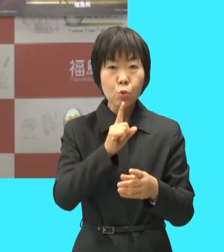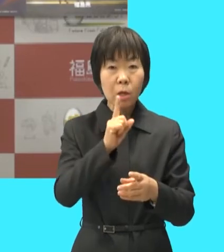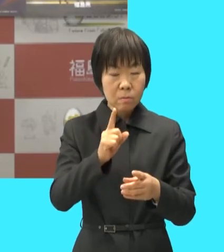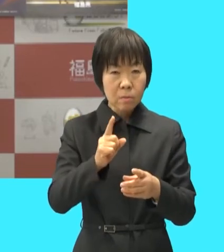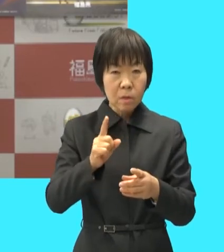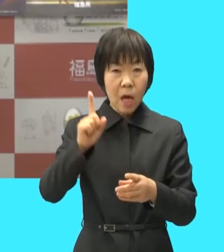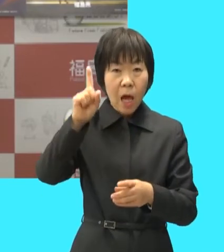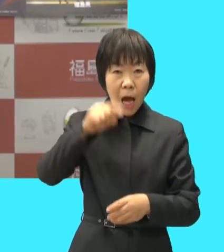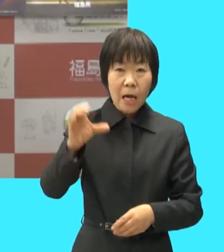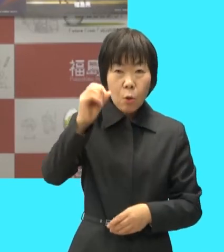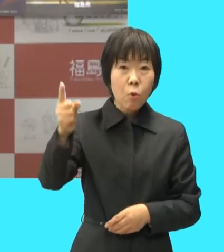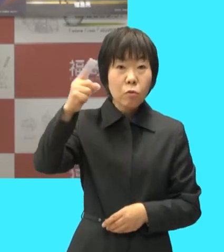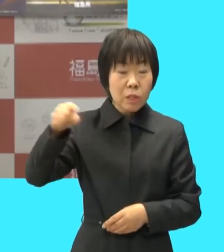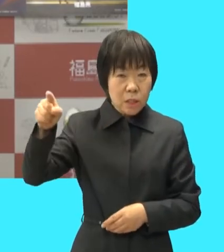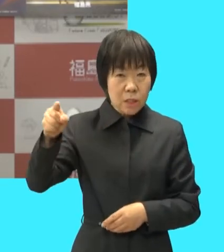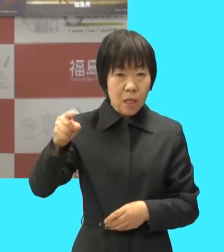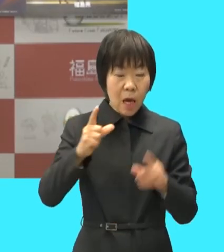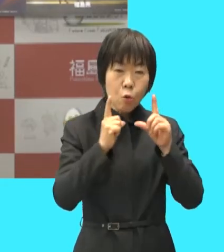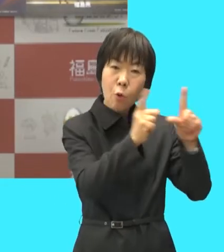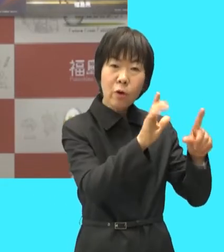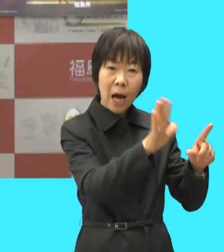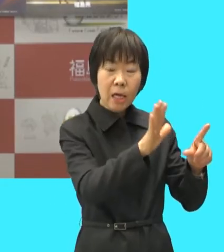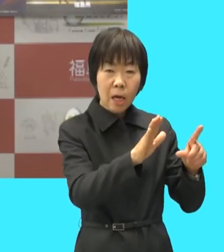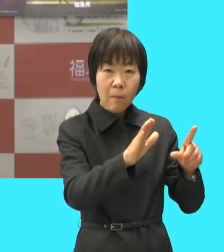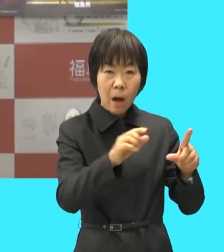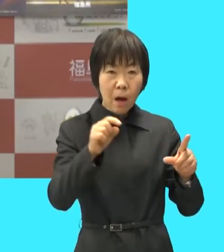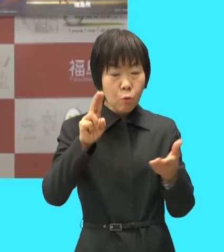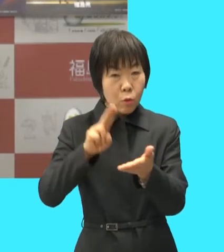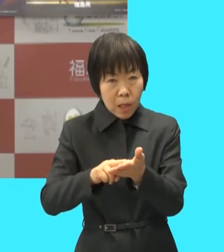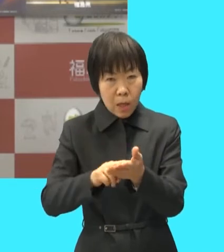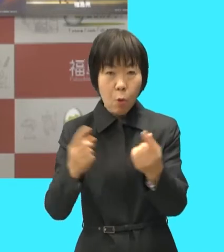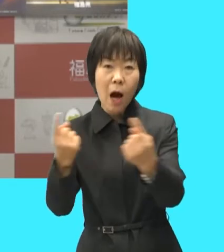表すれば決定を変更するとか、そういった話も聞くんですけれども、